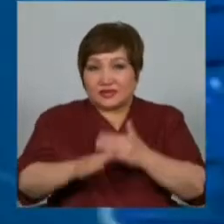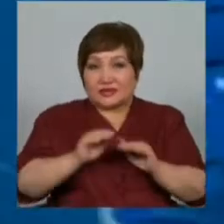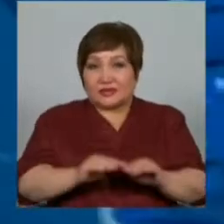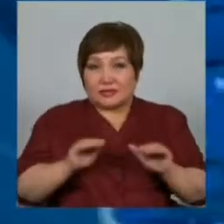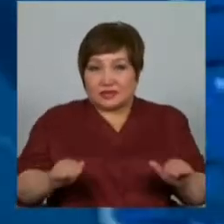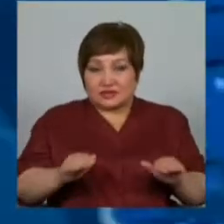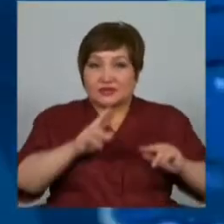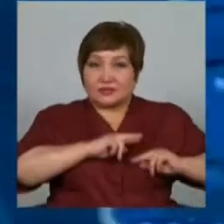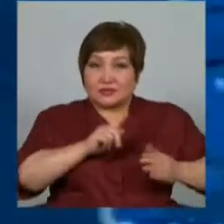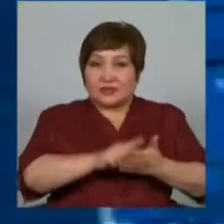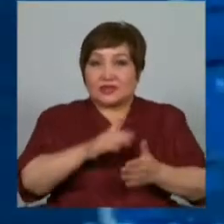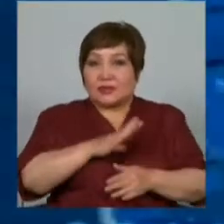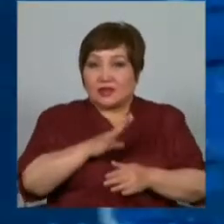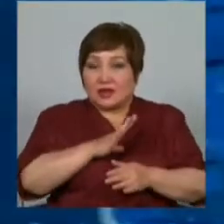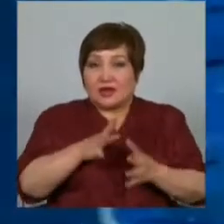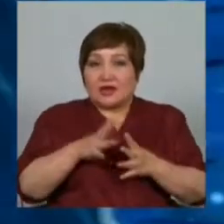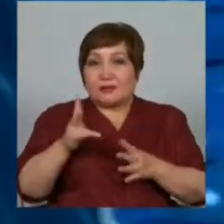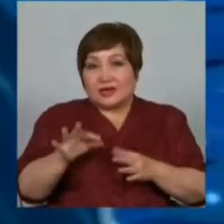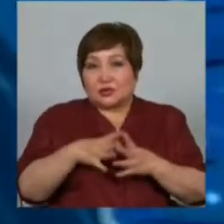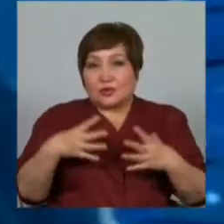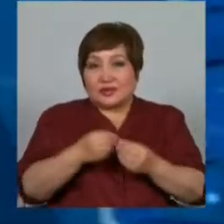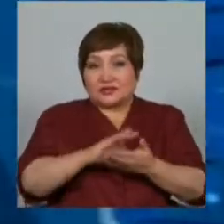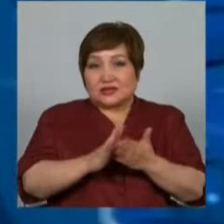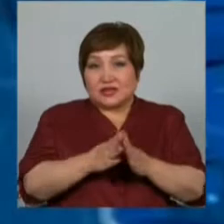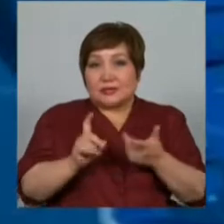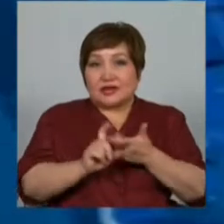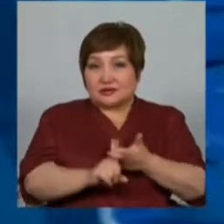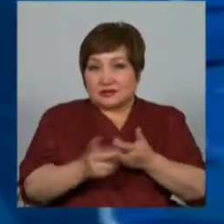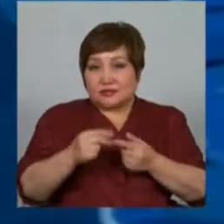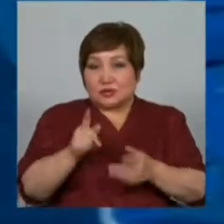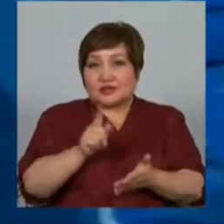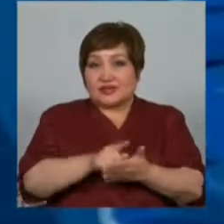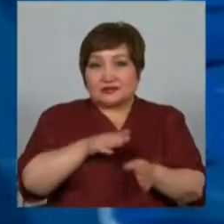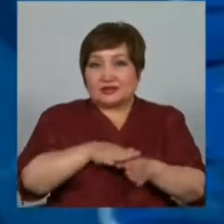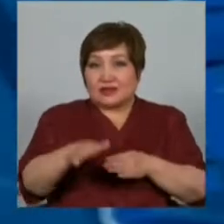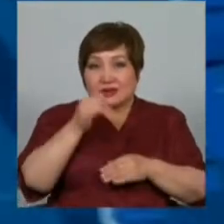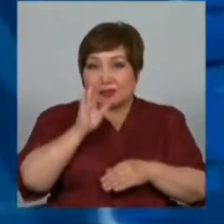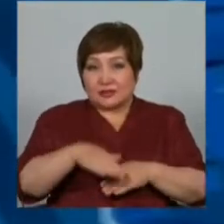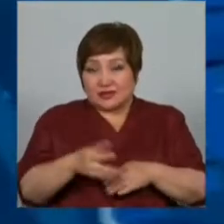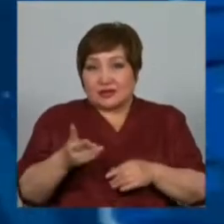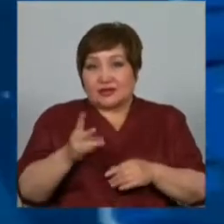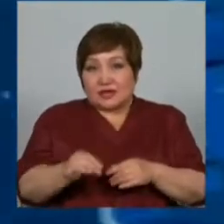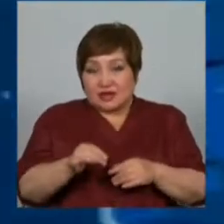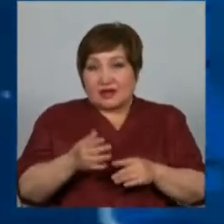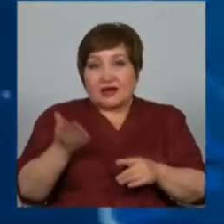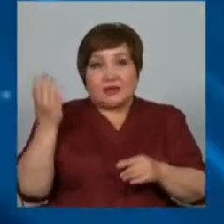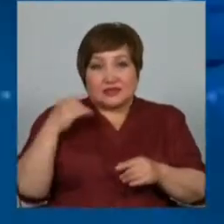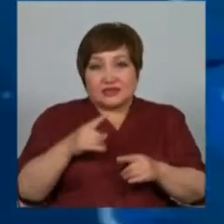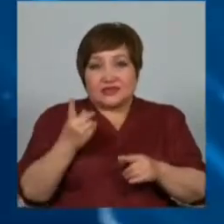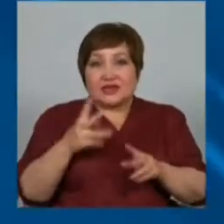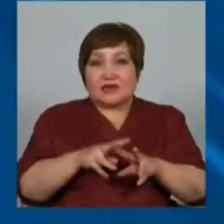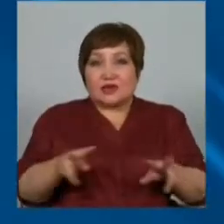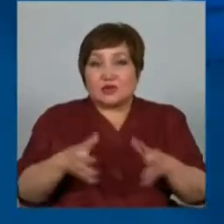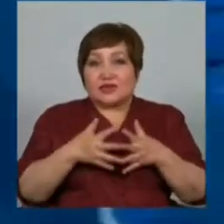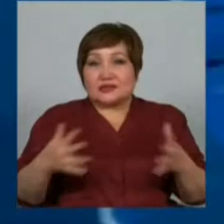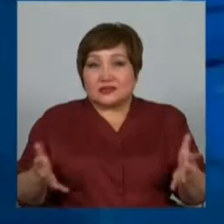керек болған. Алайда отбасылық жағдайына байланысты бұл міндетін атқара алмапты. Бірақ артымнан 2 миллионнан астам айыппұл